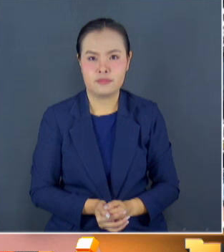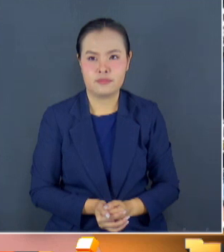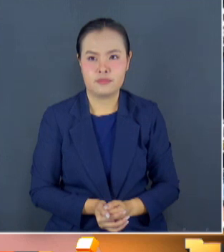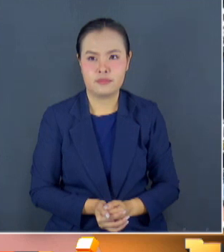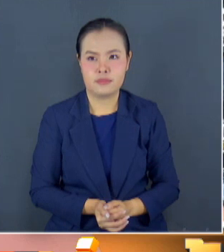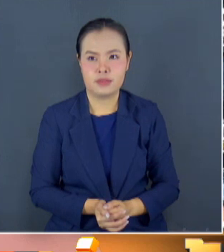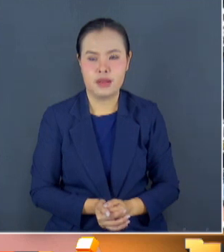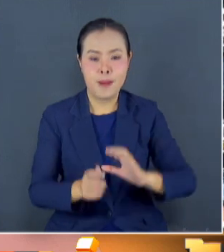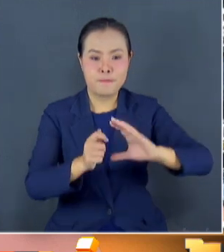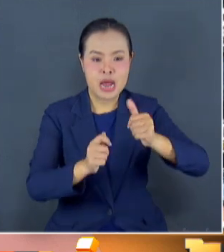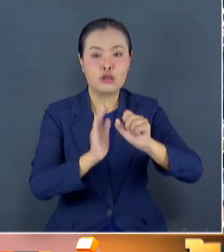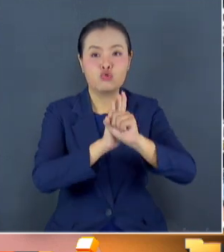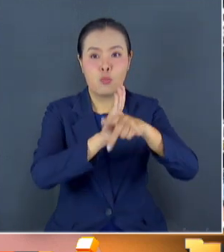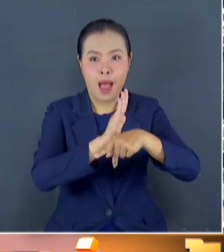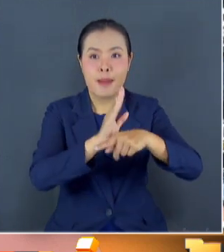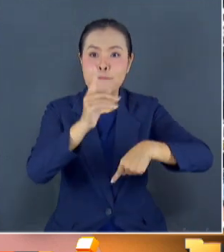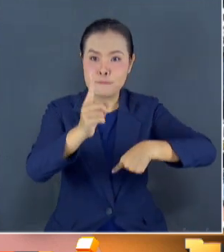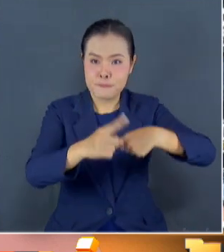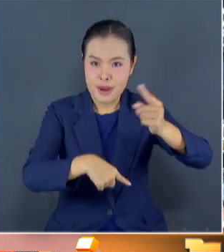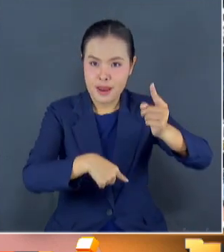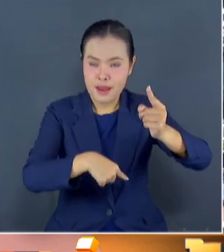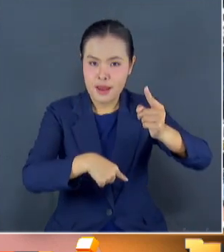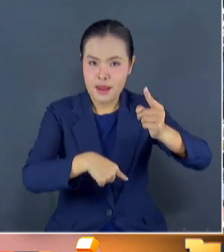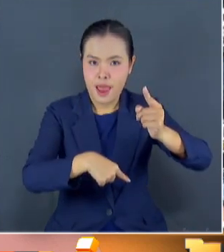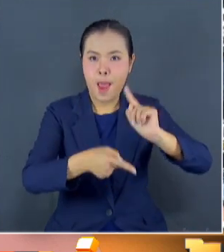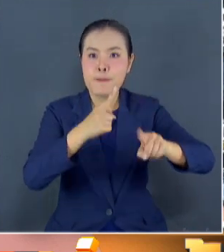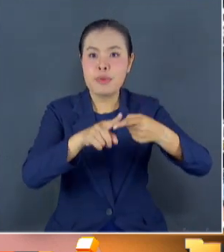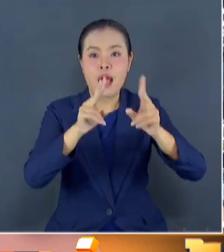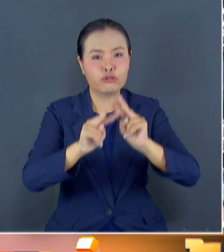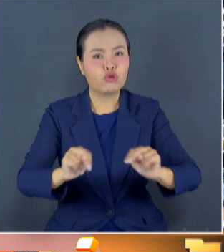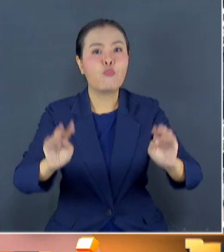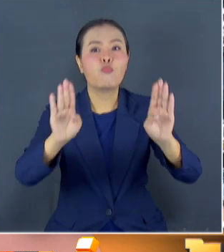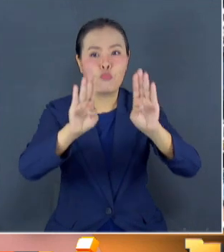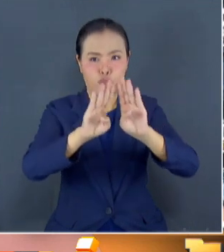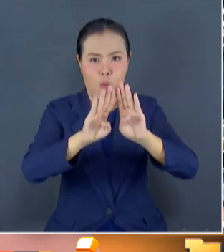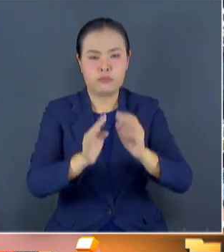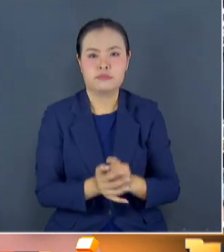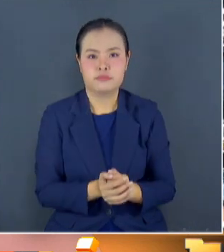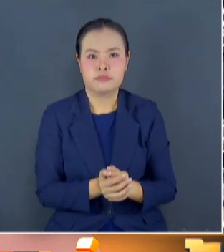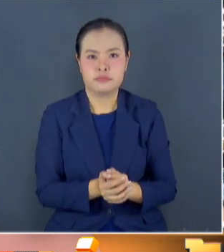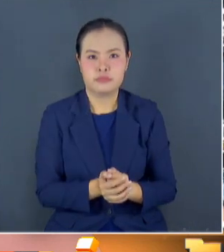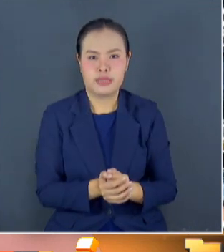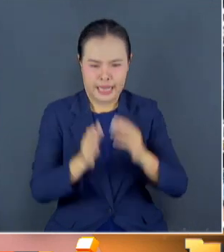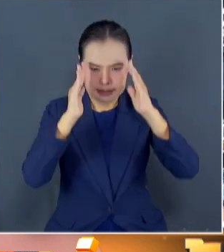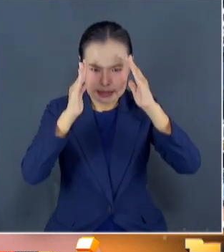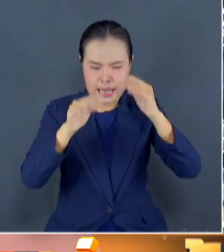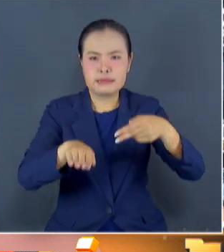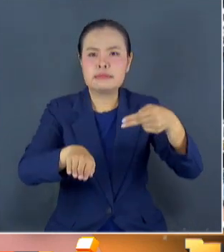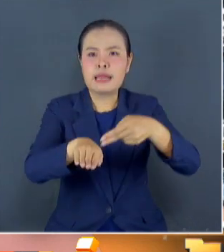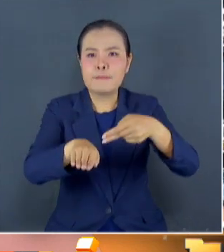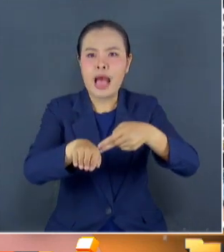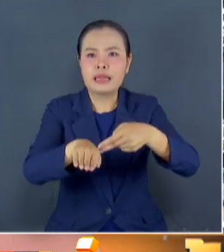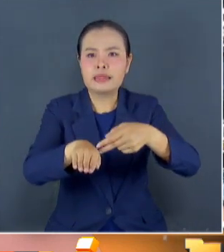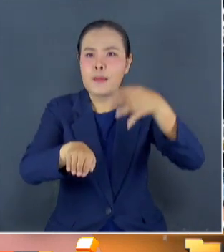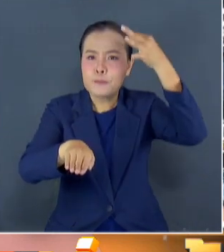ตัวเมืองสุพรรณกำลังจะไปหาเพื่อนที่นครปฐมครับทีนี้เขาตั้งใจจะมาเติมปั๊ม